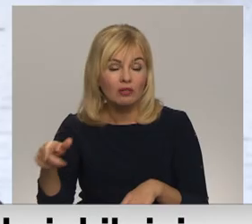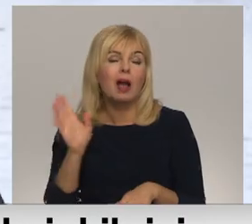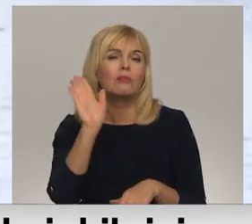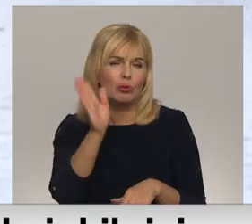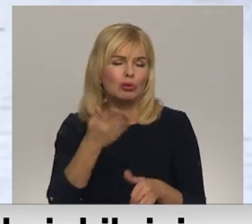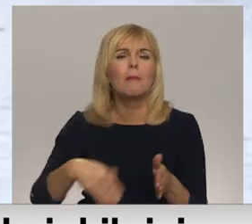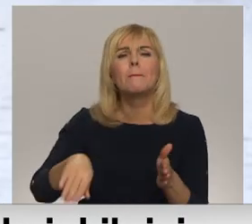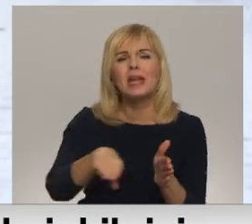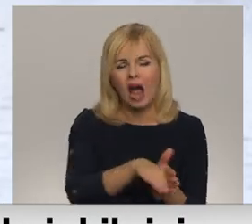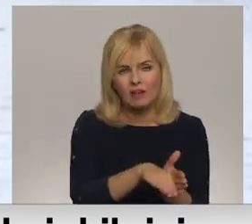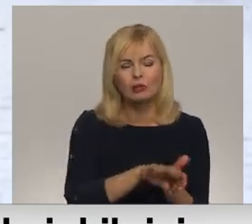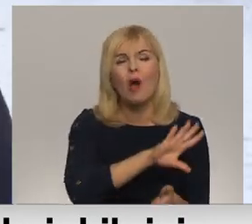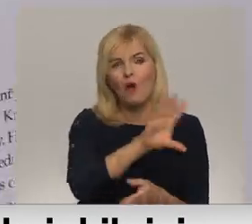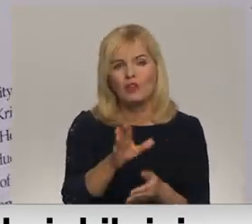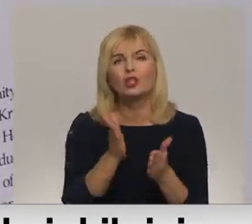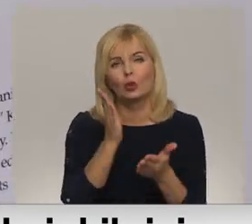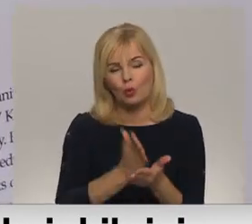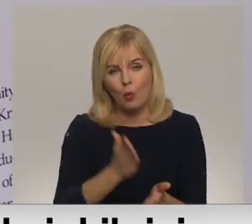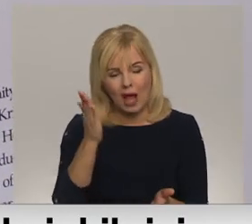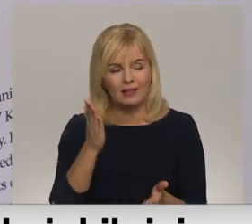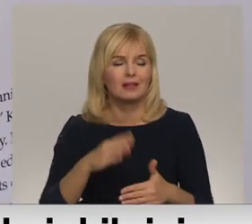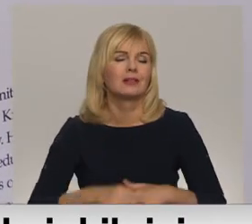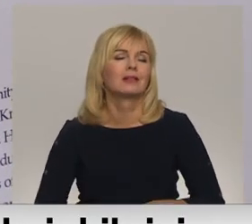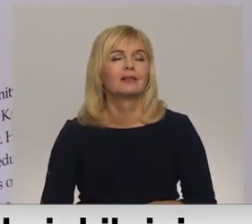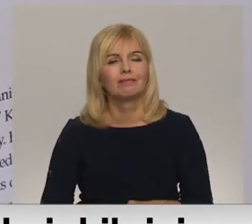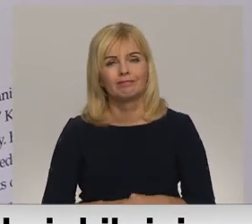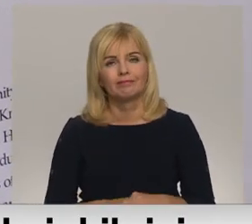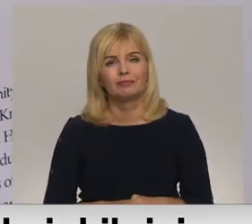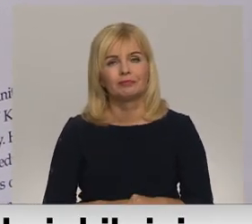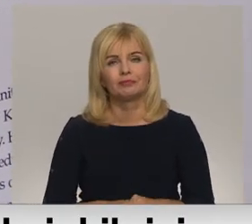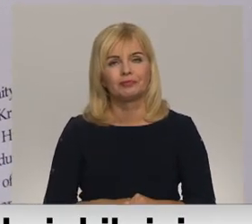pievienosies, pieslēgsies un viss notiks. Sanita Liepiņa, Terēze Matisone, TV9 pakā.